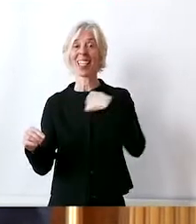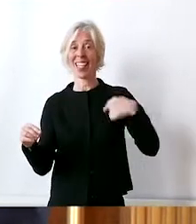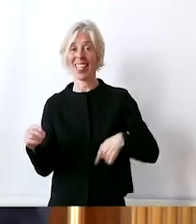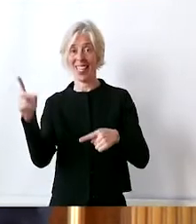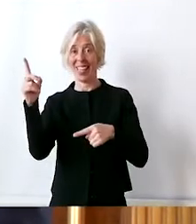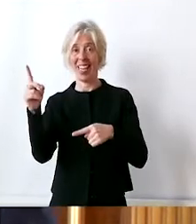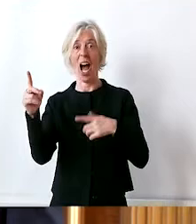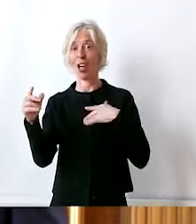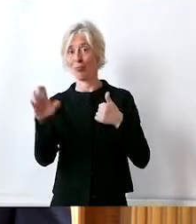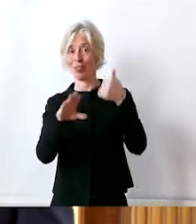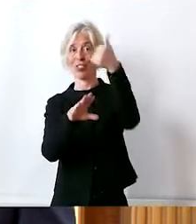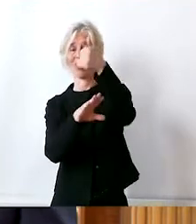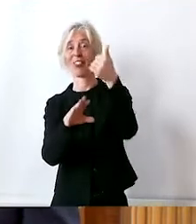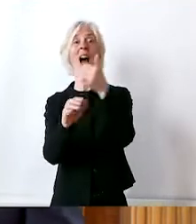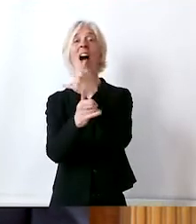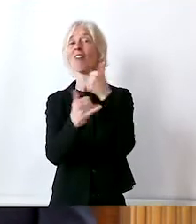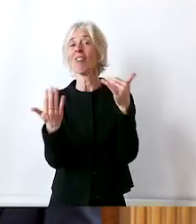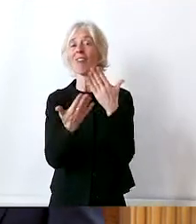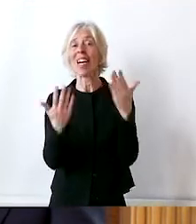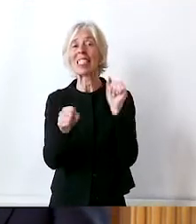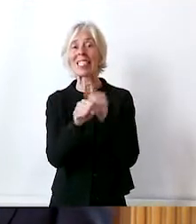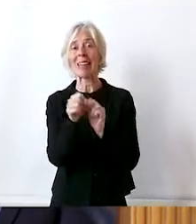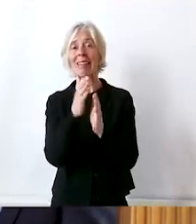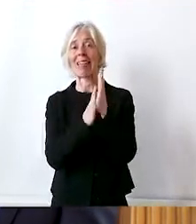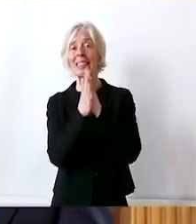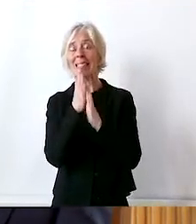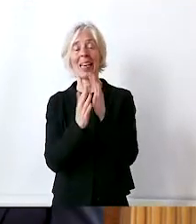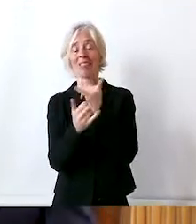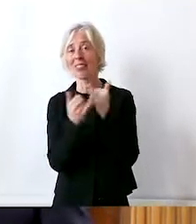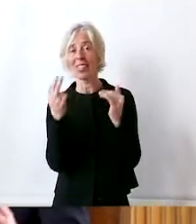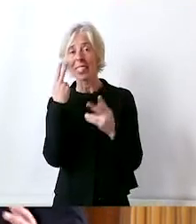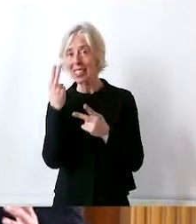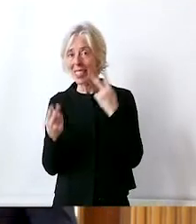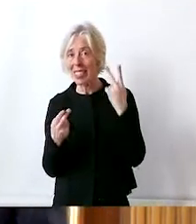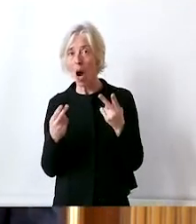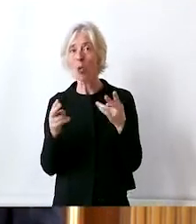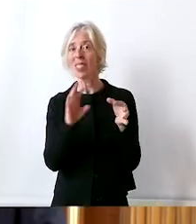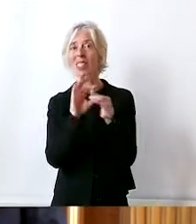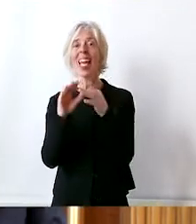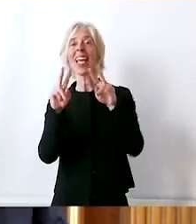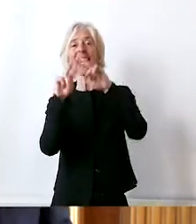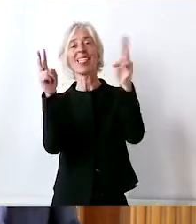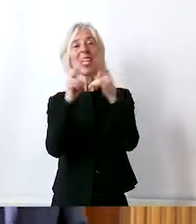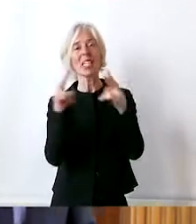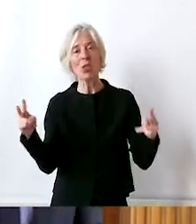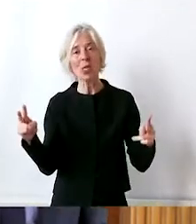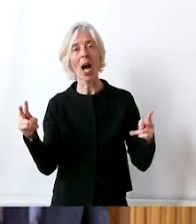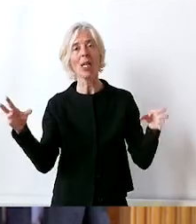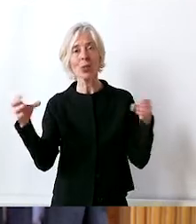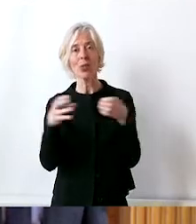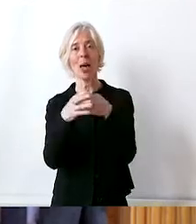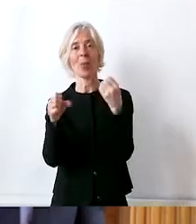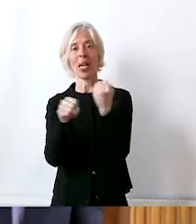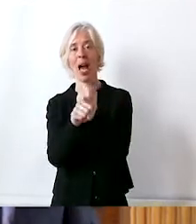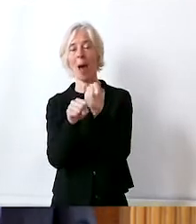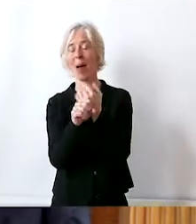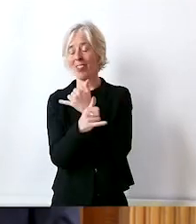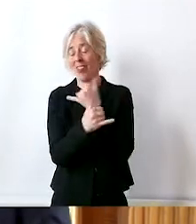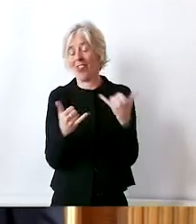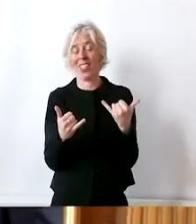aller gebotenen Kürze berichten über die Auswirkungen des Ukraine-Kriegs auf ein international weltweit aufgestelltes Unternehmen